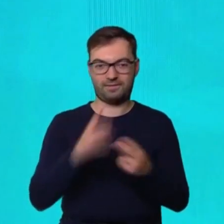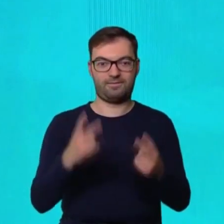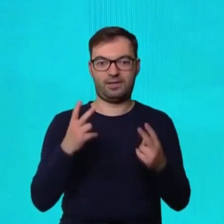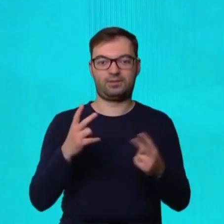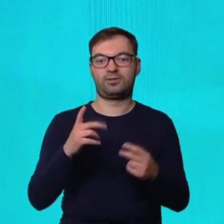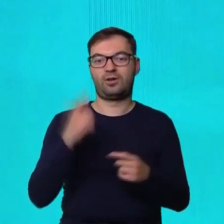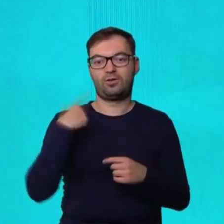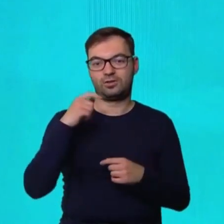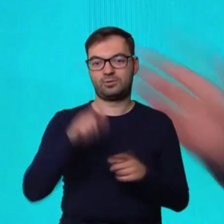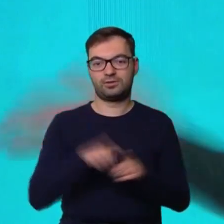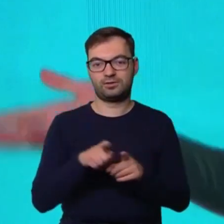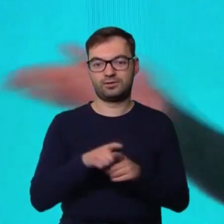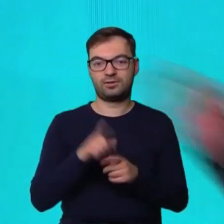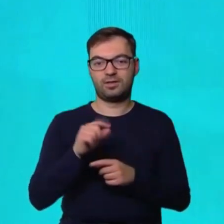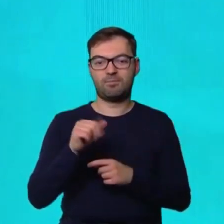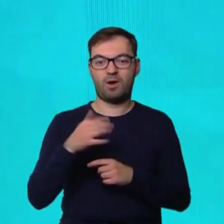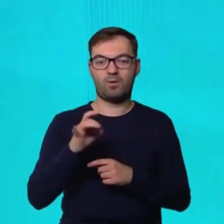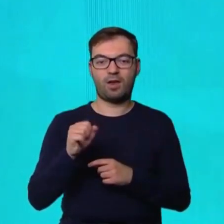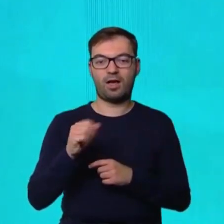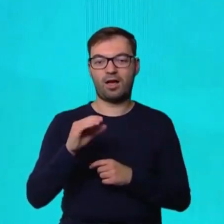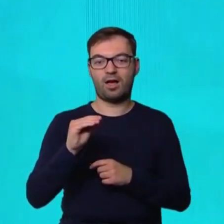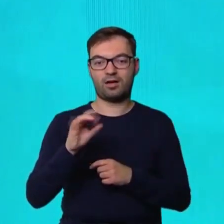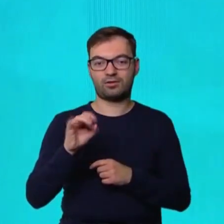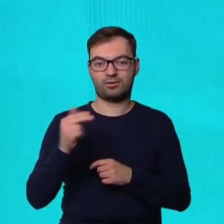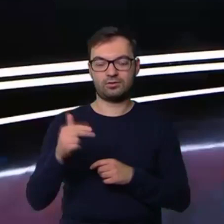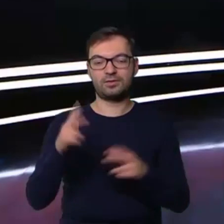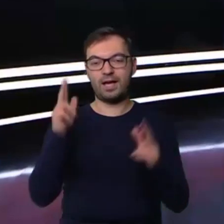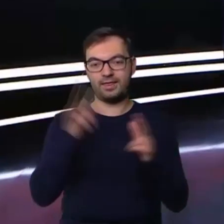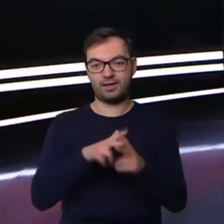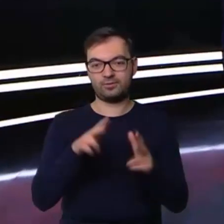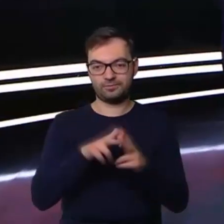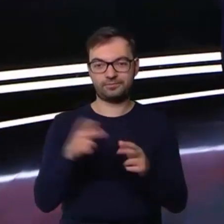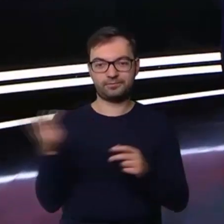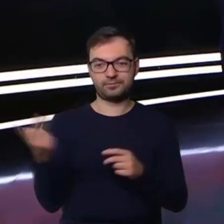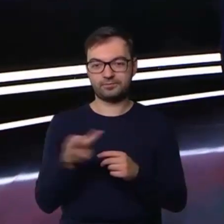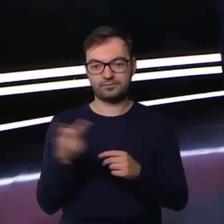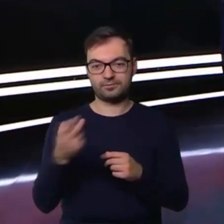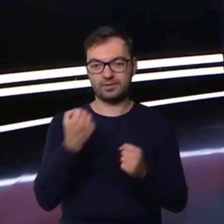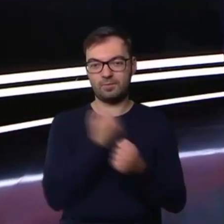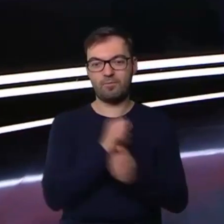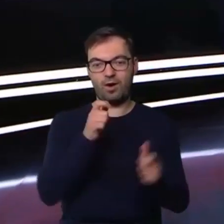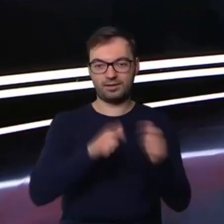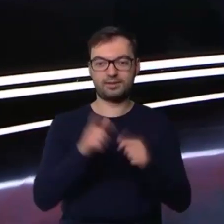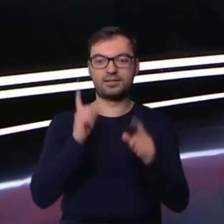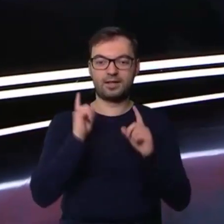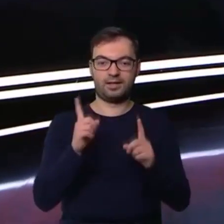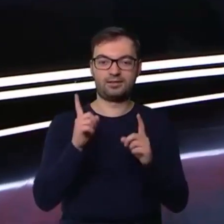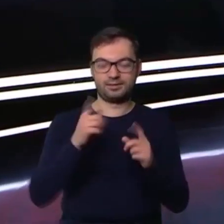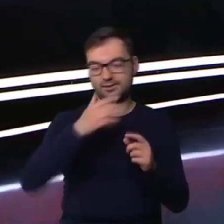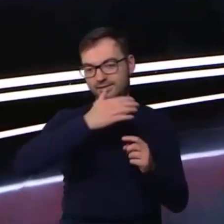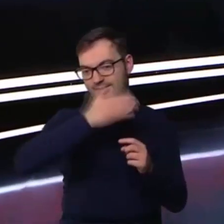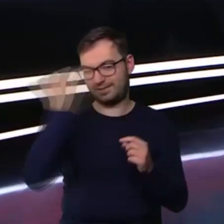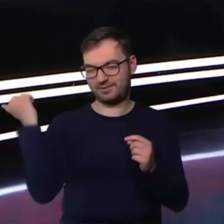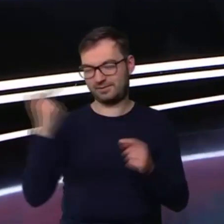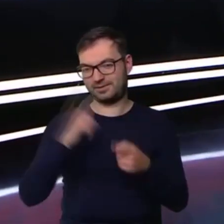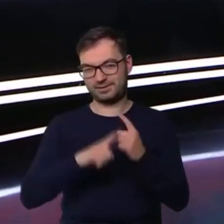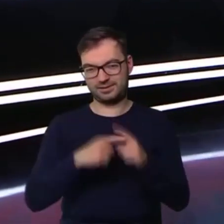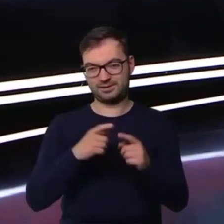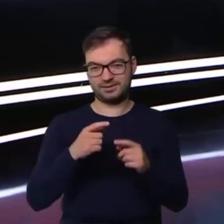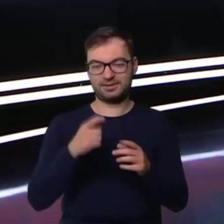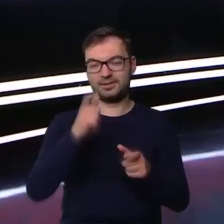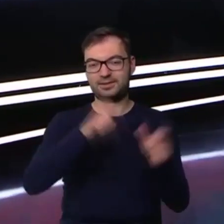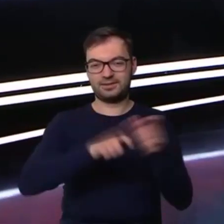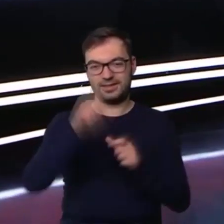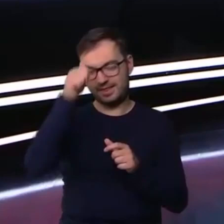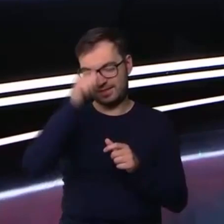ważniejszych postaci, ale także Paula Egonu, która jest atakującą z zespołu. No to są, myślę, bohaterki, ale nie wiem, czy jest sens mówić tak o